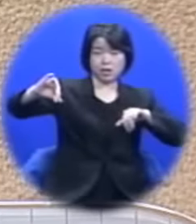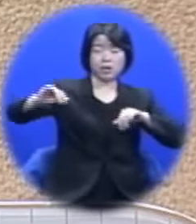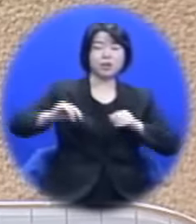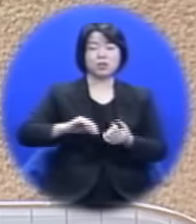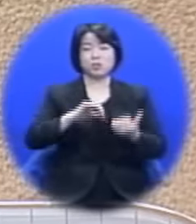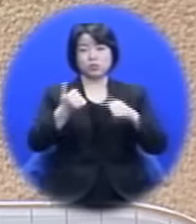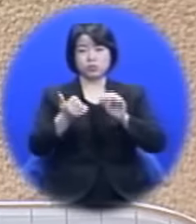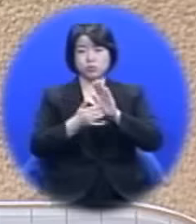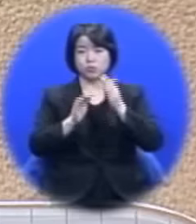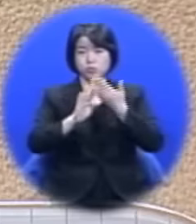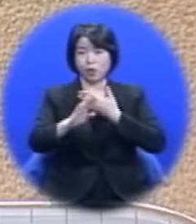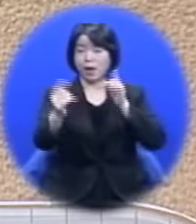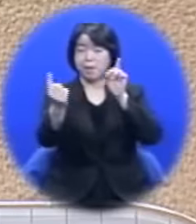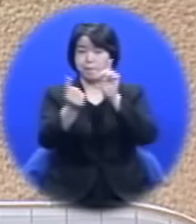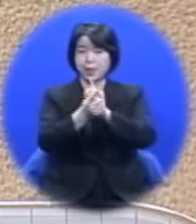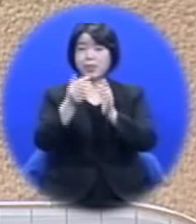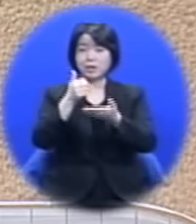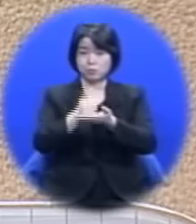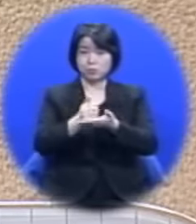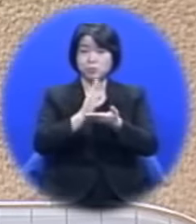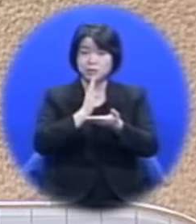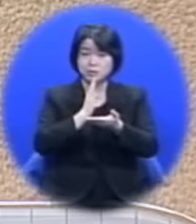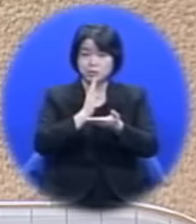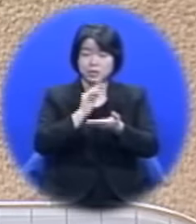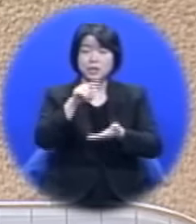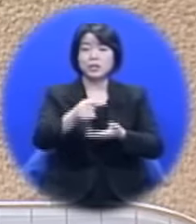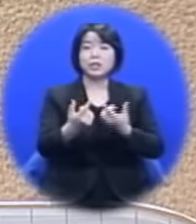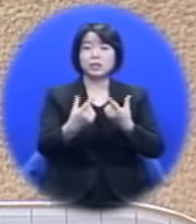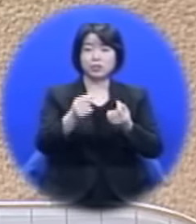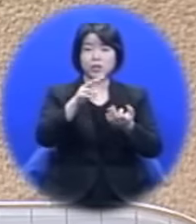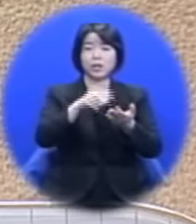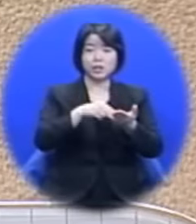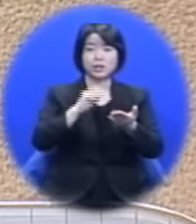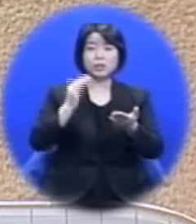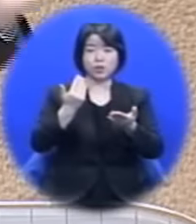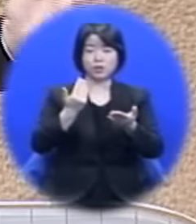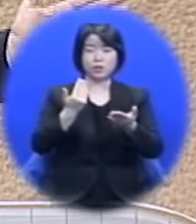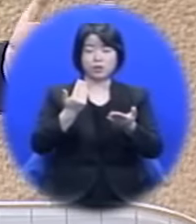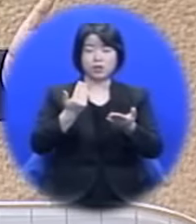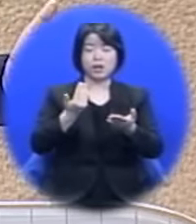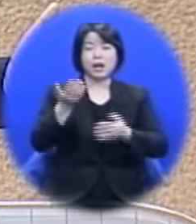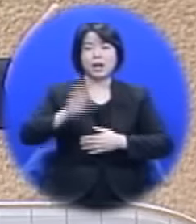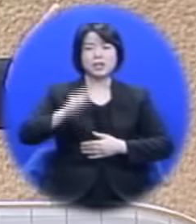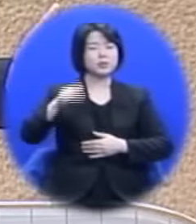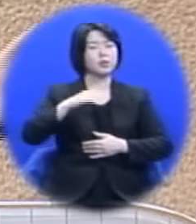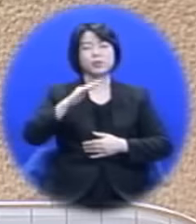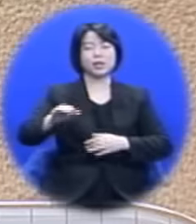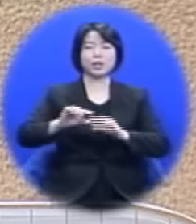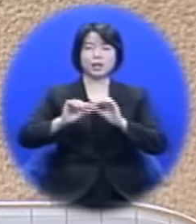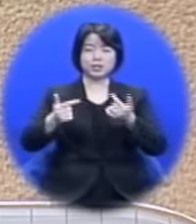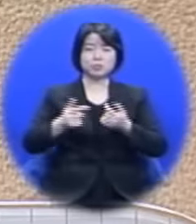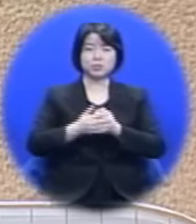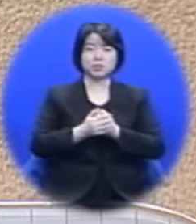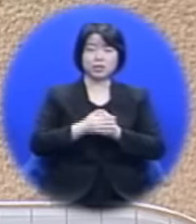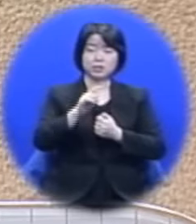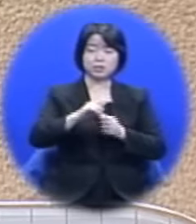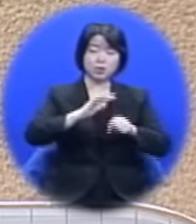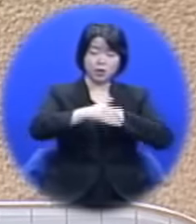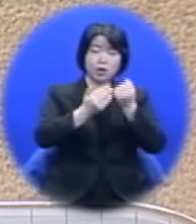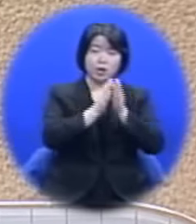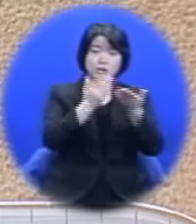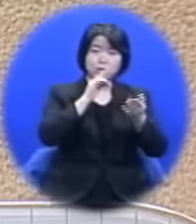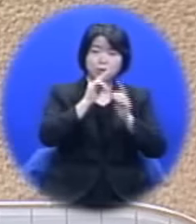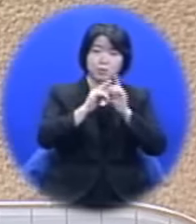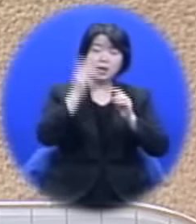난 다음에 가서 만나는 분이구나 이렇게도 읽어집니다 절대 그렇지 않습니다 그것은 성경이 말하는